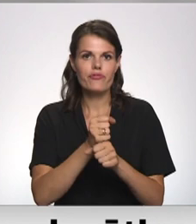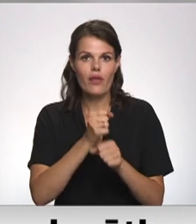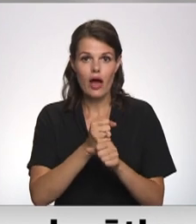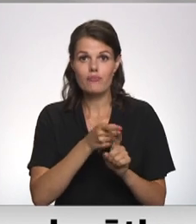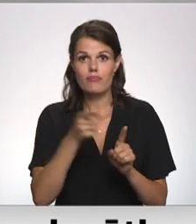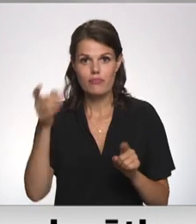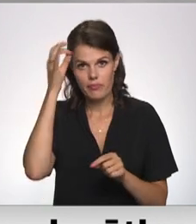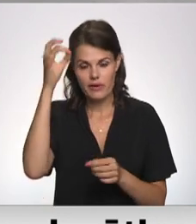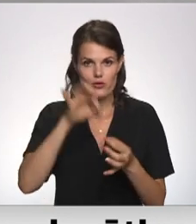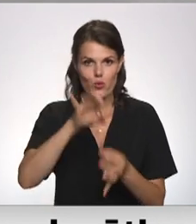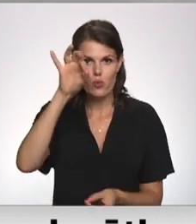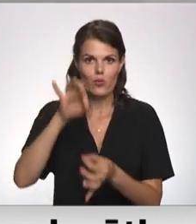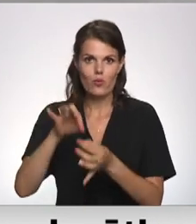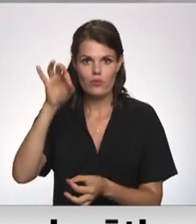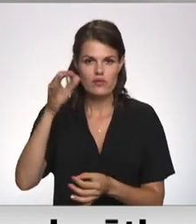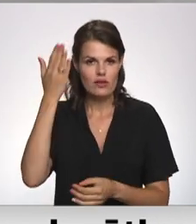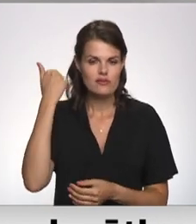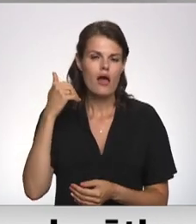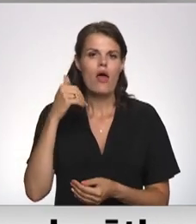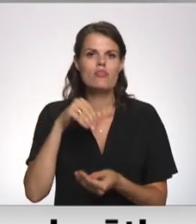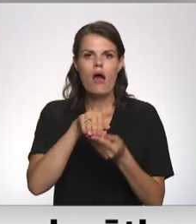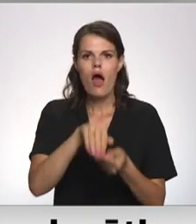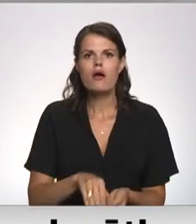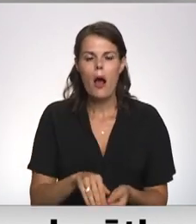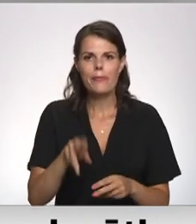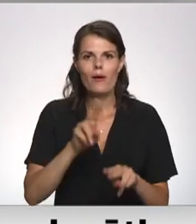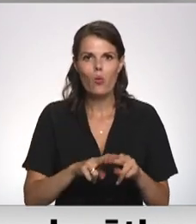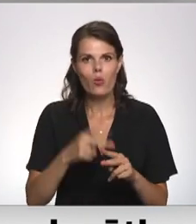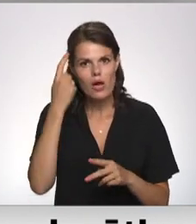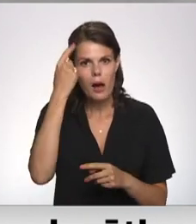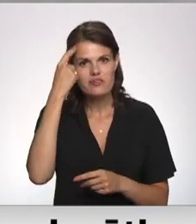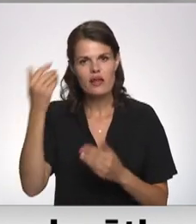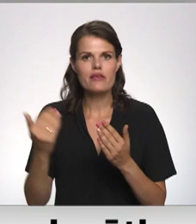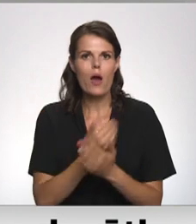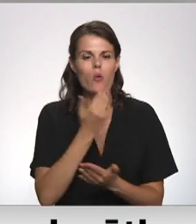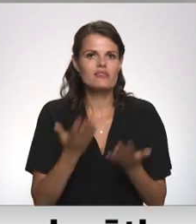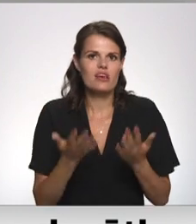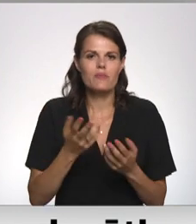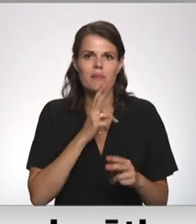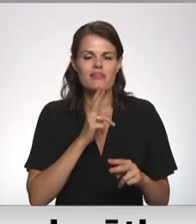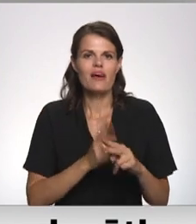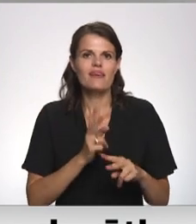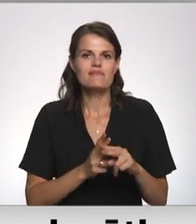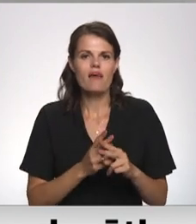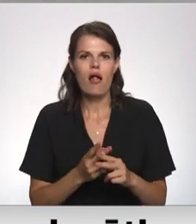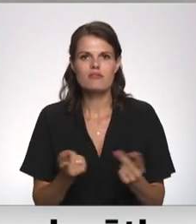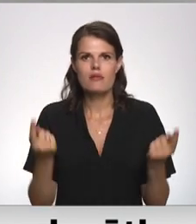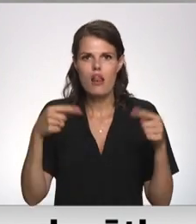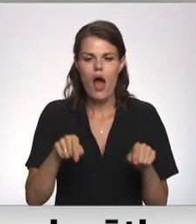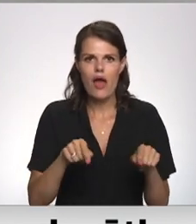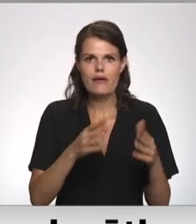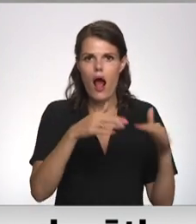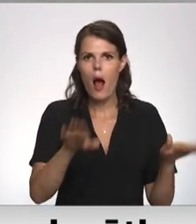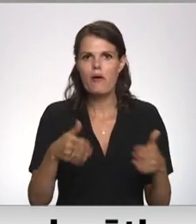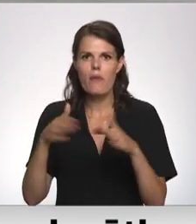tika uzmērīti porānu senkapi un apzinātas jaunas iespējamās dzelzs laikmeta apmetņu vietas. Grūbiņas arheoloģiskajā